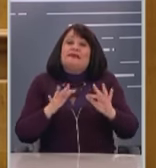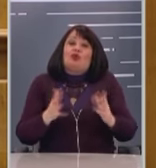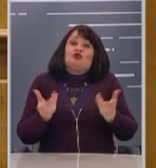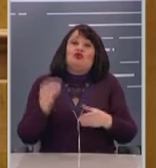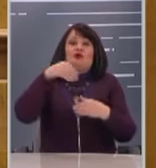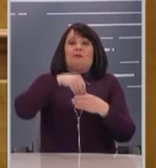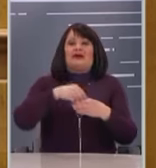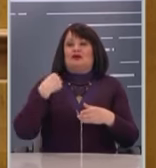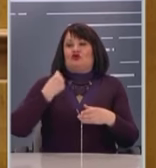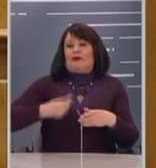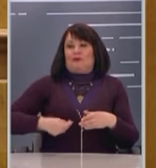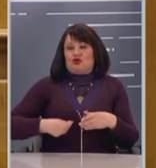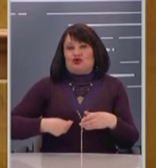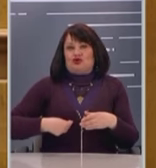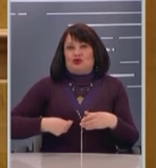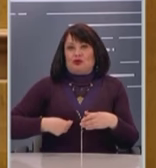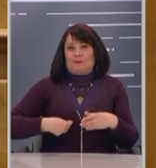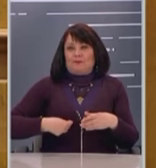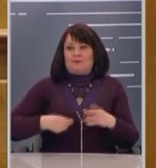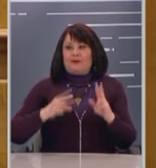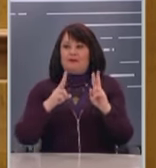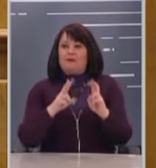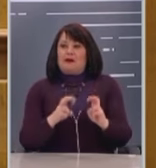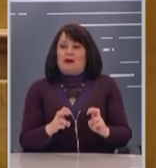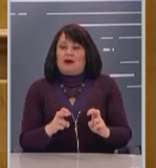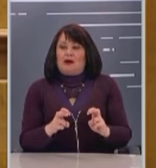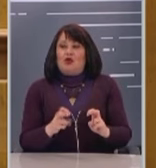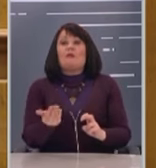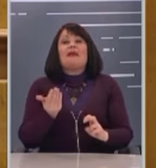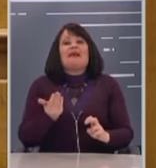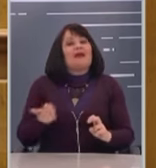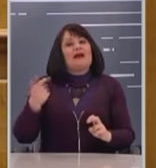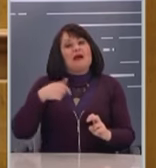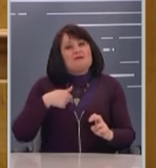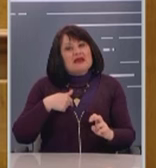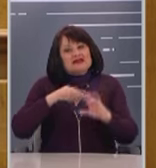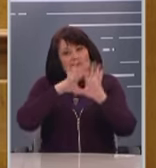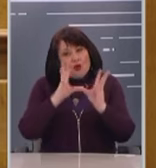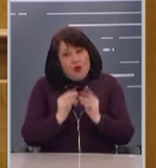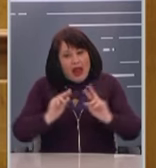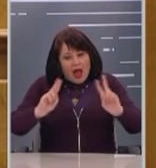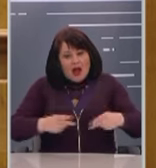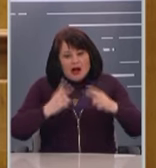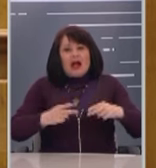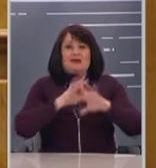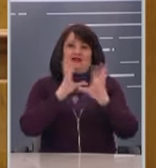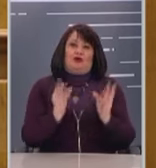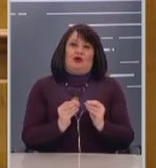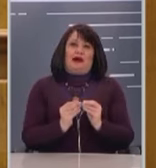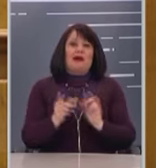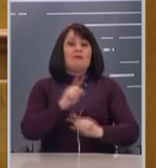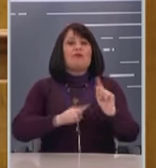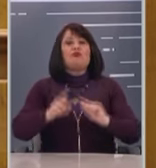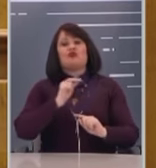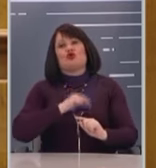δημόσιο? Ποιος είχε υποχρεώσει να το ελέγχει πριν έρθουμε εμείς για να βγει όλη αυτή η ιστορία στο φως? Ποιοι έχουν